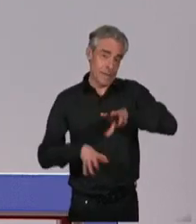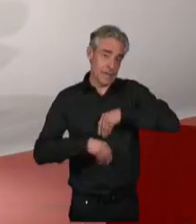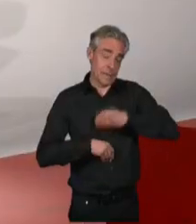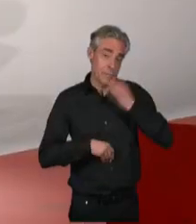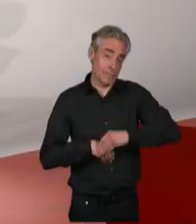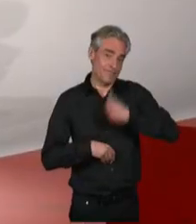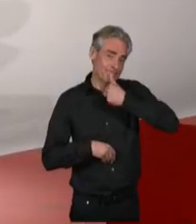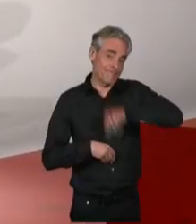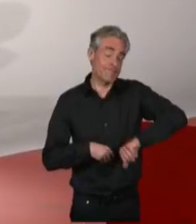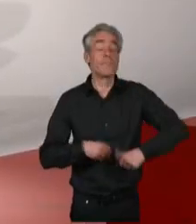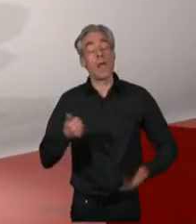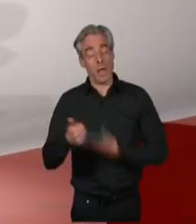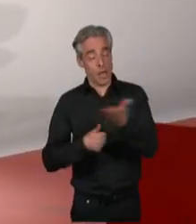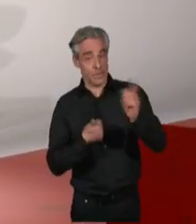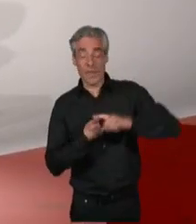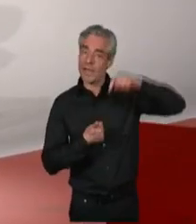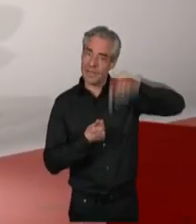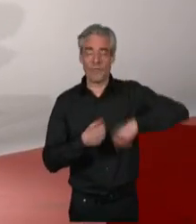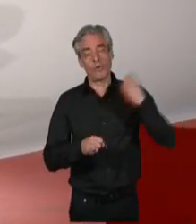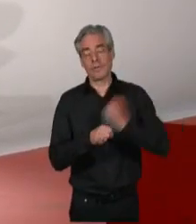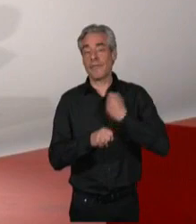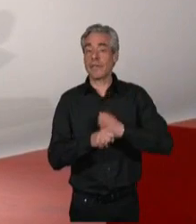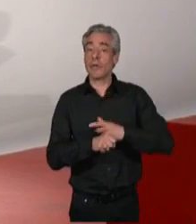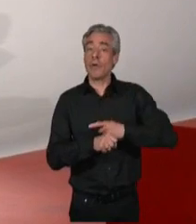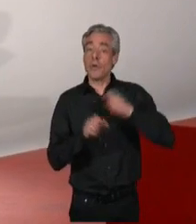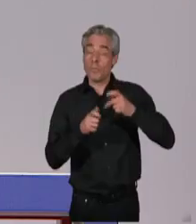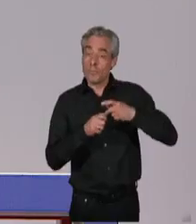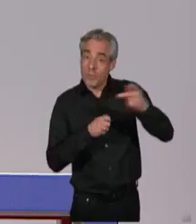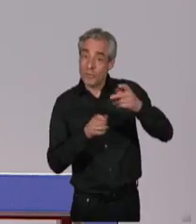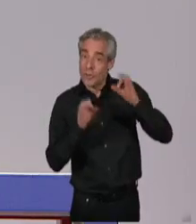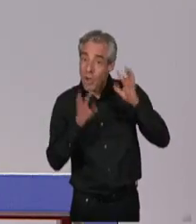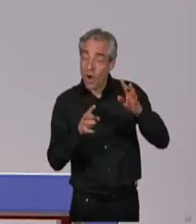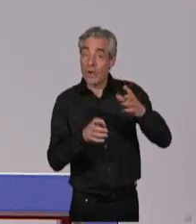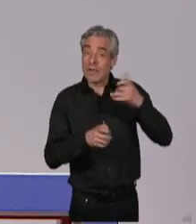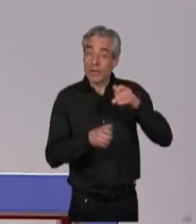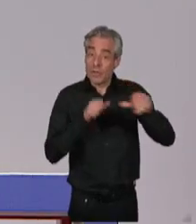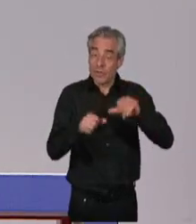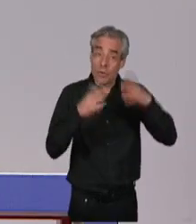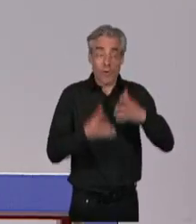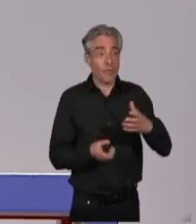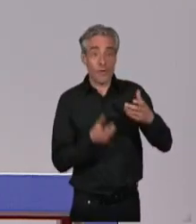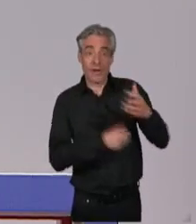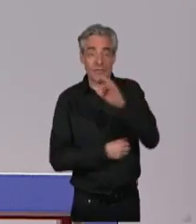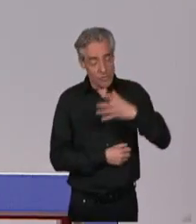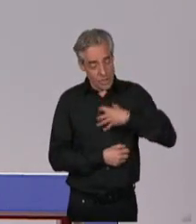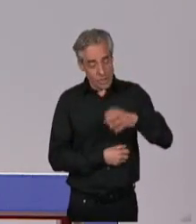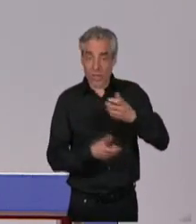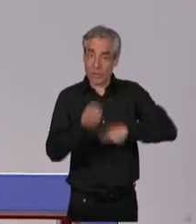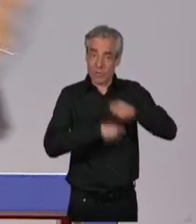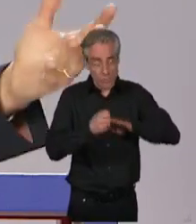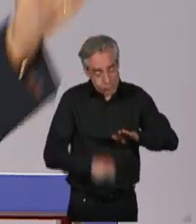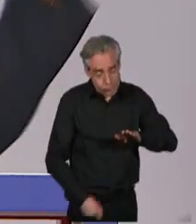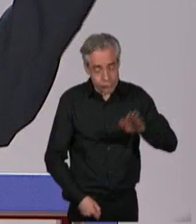assumer. Nous devons travailler plus si nous voulons être prospères, retrouver de la